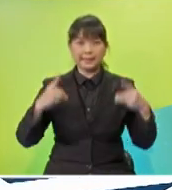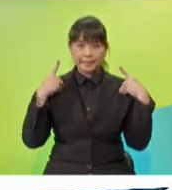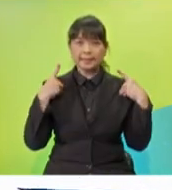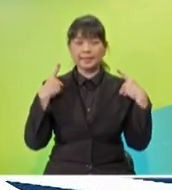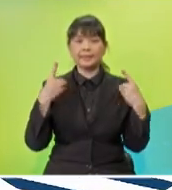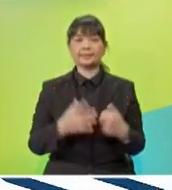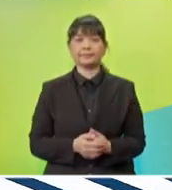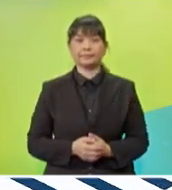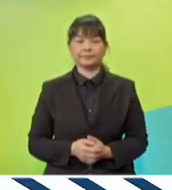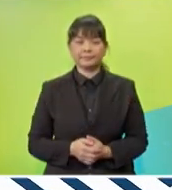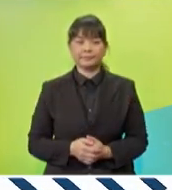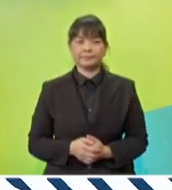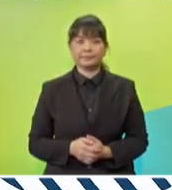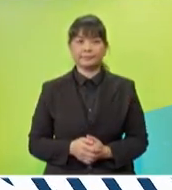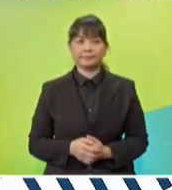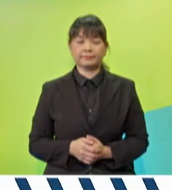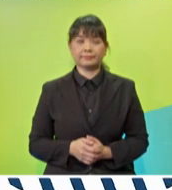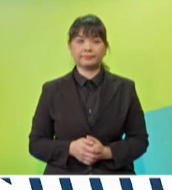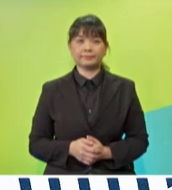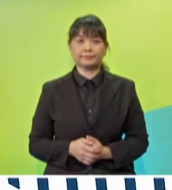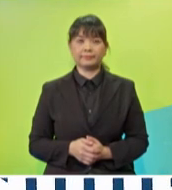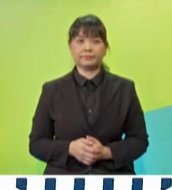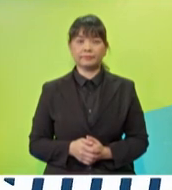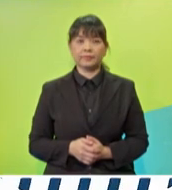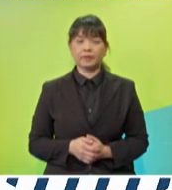bisa menjaga kebersihan diri